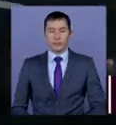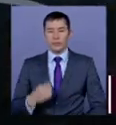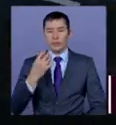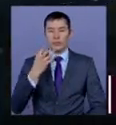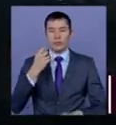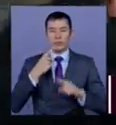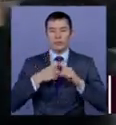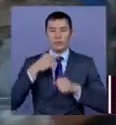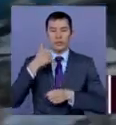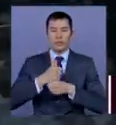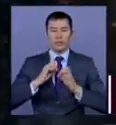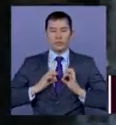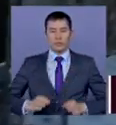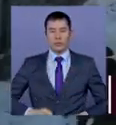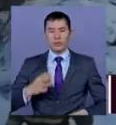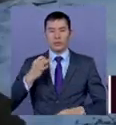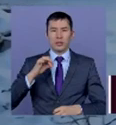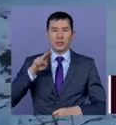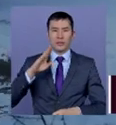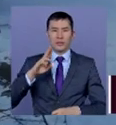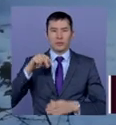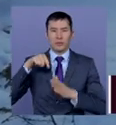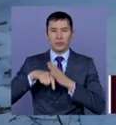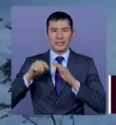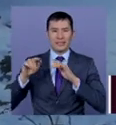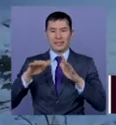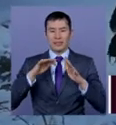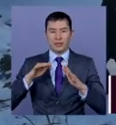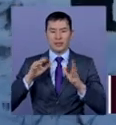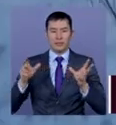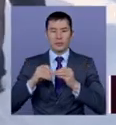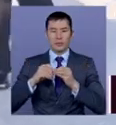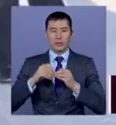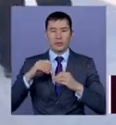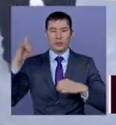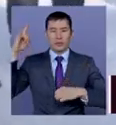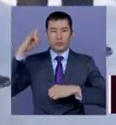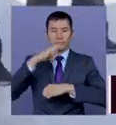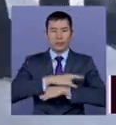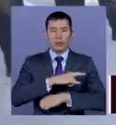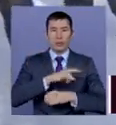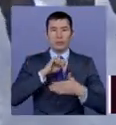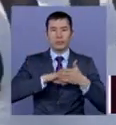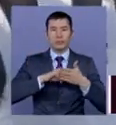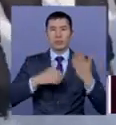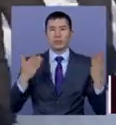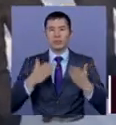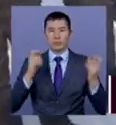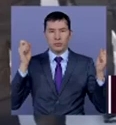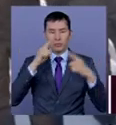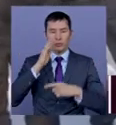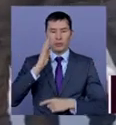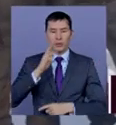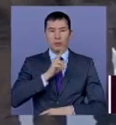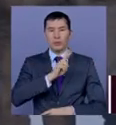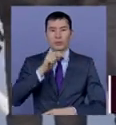бөлек бас прокуратура мен ішкі істер министрлігіне қозғалған қылмыстық іс аясында ұшақ апатына соқтырған себептерді анықтау,